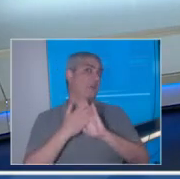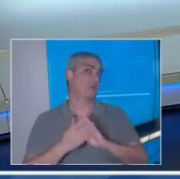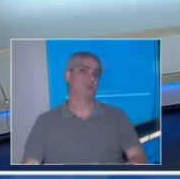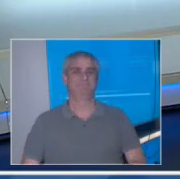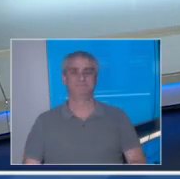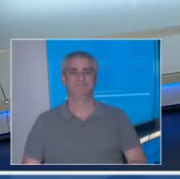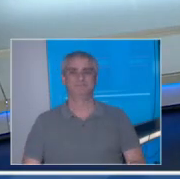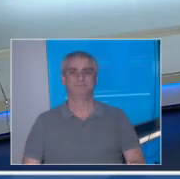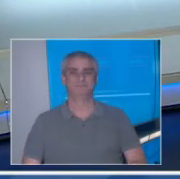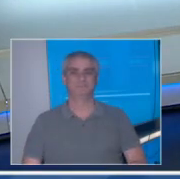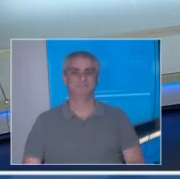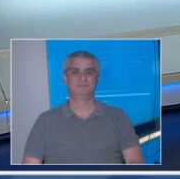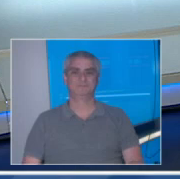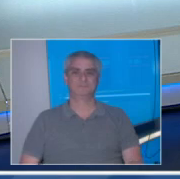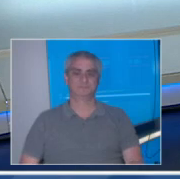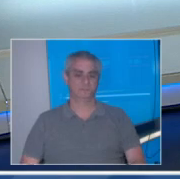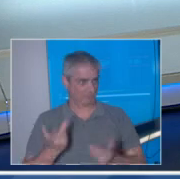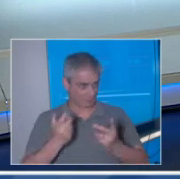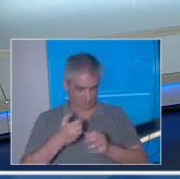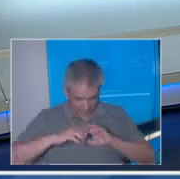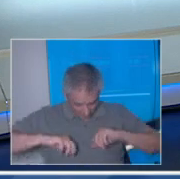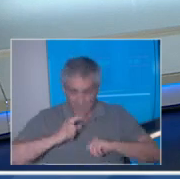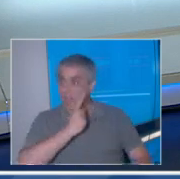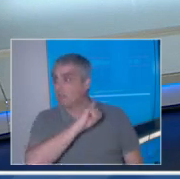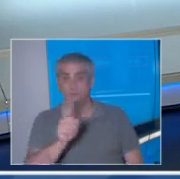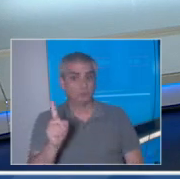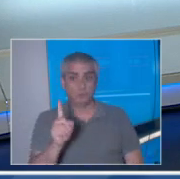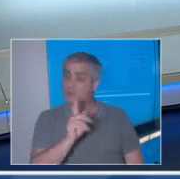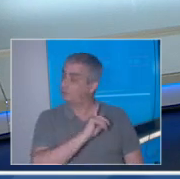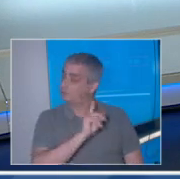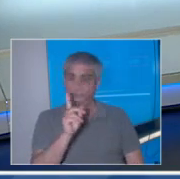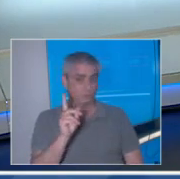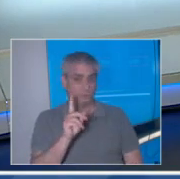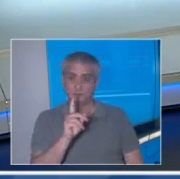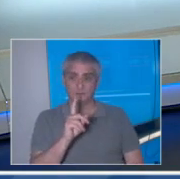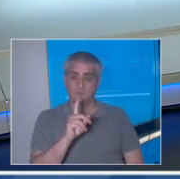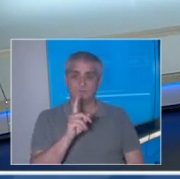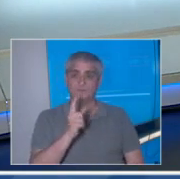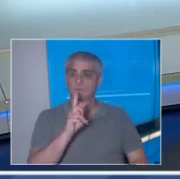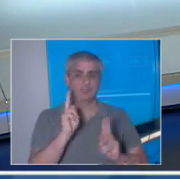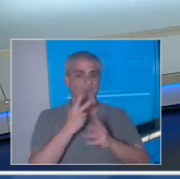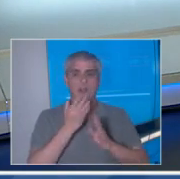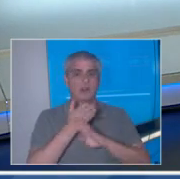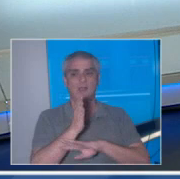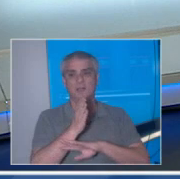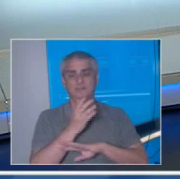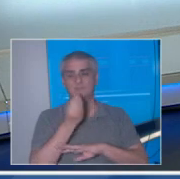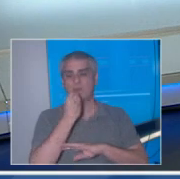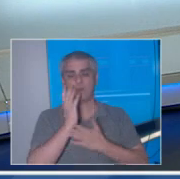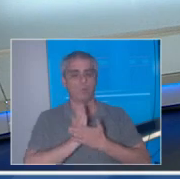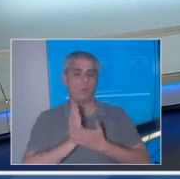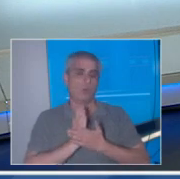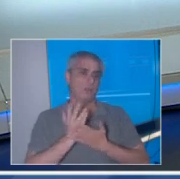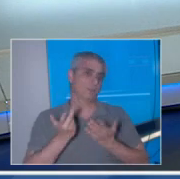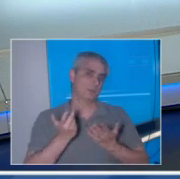אגב. הנה חוק ש... מה, המאבטח יתחיל לבטוח? לא, אסור למאבטח. אסור למאבטח. לא, אבל לא יוכלו להכניס אולי אוכל מוכן,